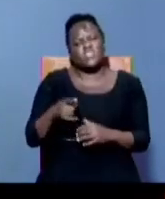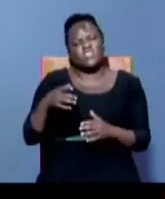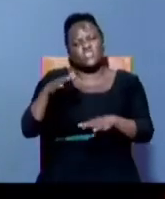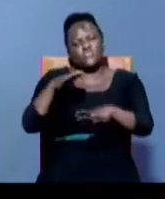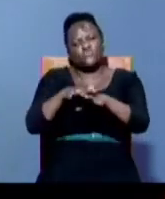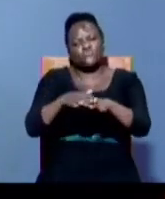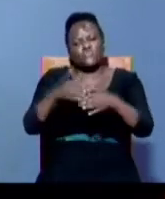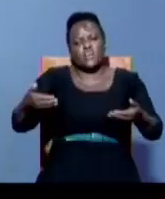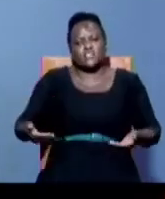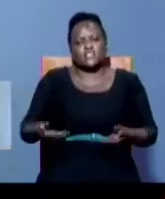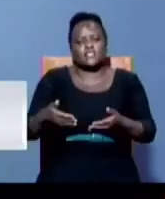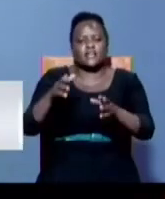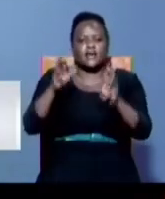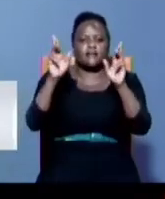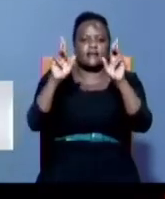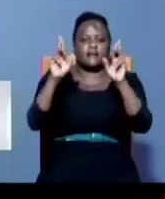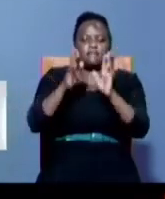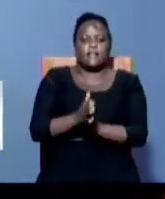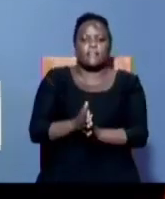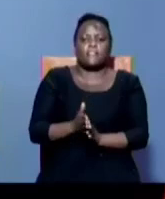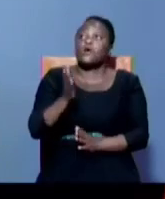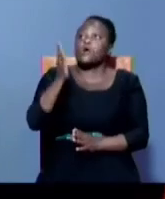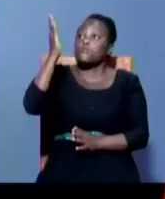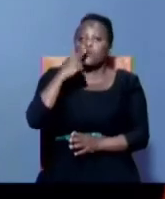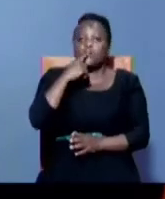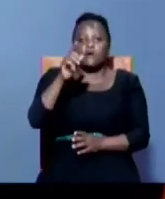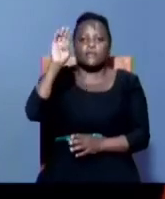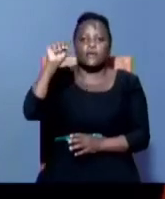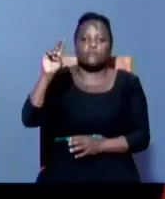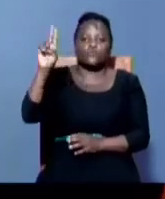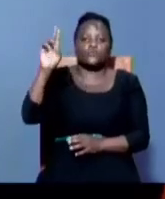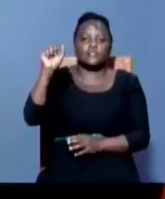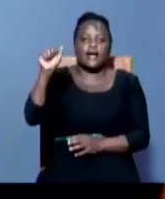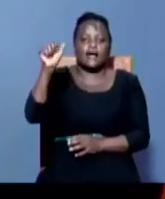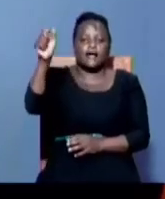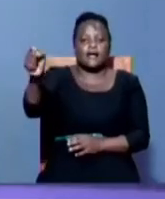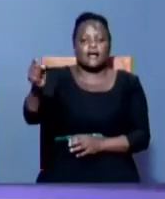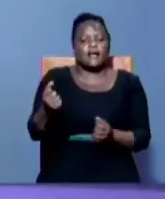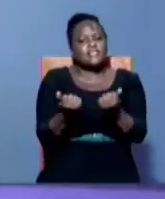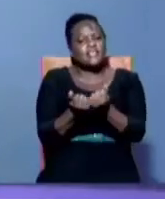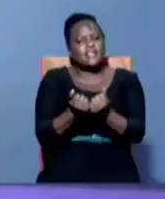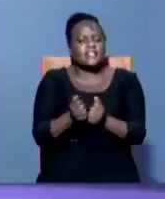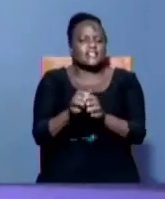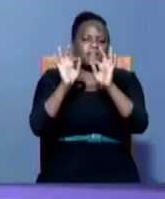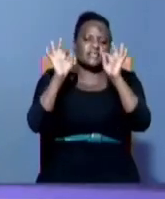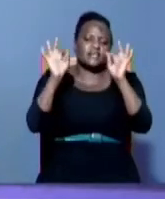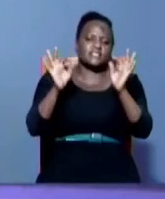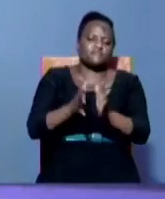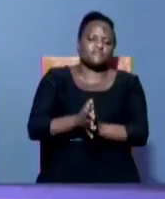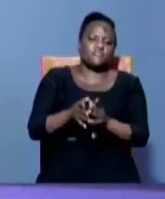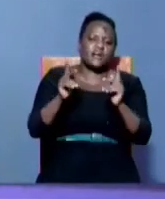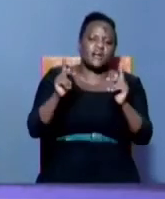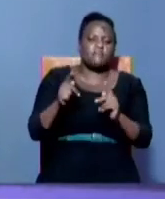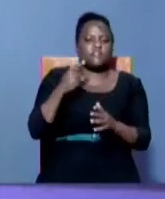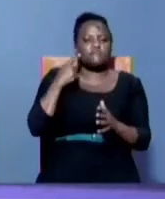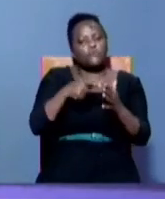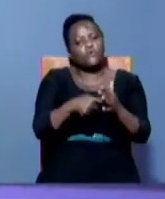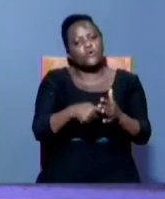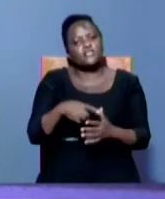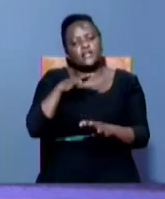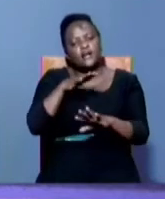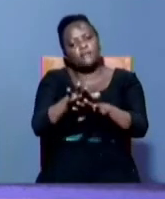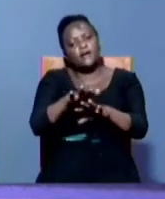rehema? Mungu alikwisha mwambia Musa, wakati anamwambia tengeneza patakatifu, na kama nilivyokuonyesha